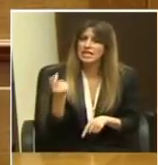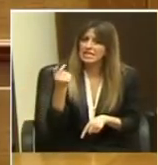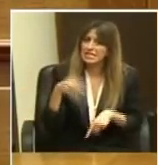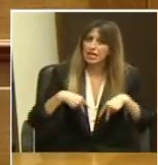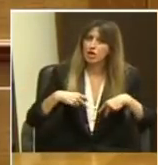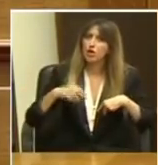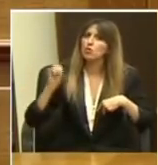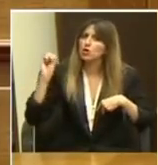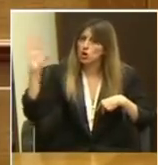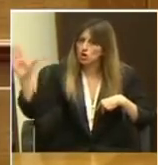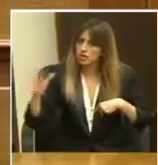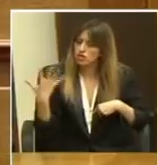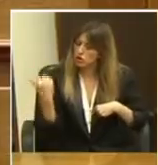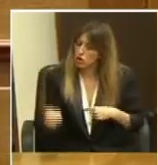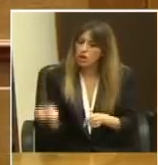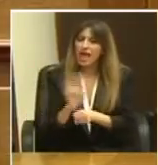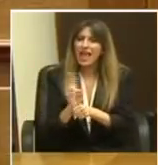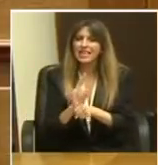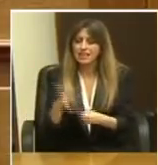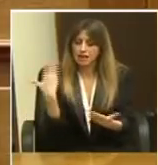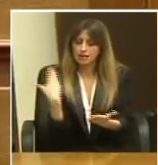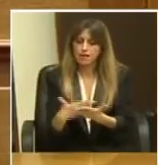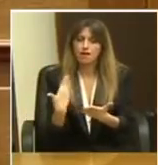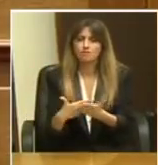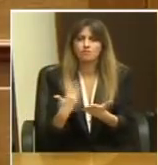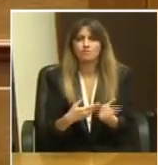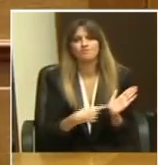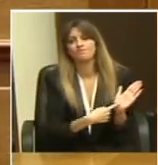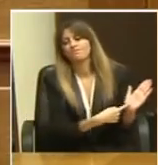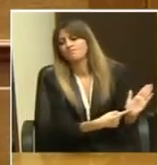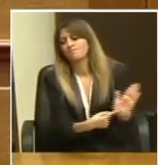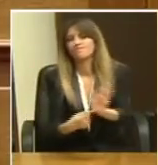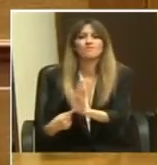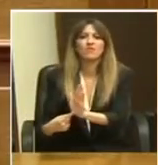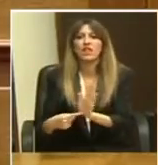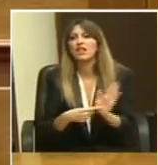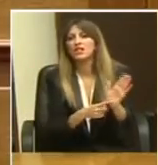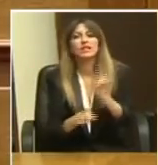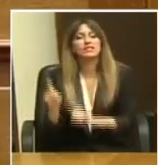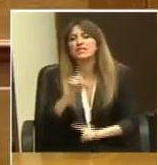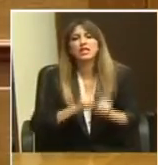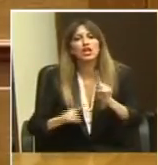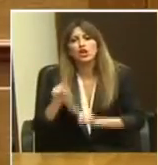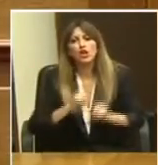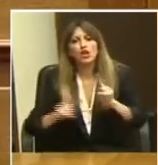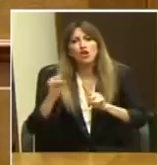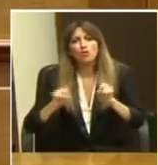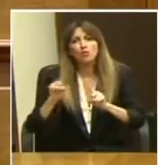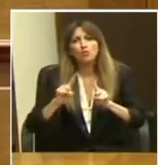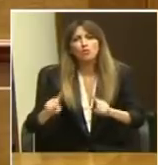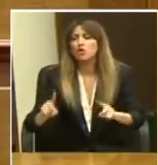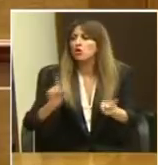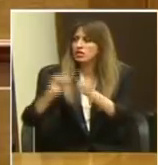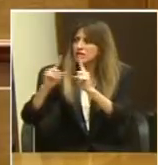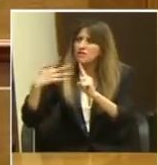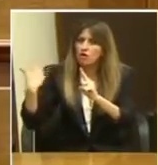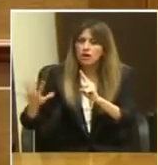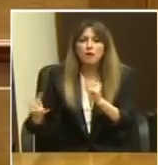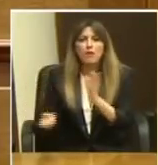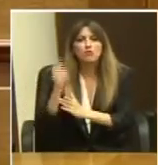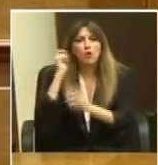που θα καταλάβει ποιος είχε κλείσει το θέμα από πριν. Και δεν η σημερινή κυβέρνηση, δεν είναι ούτε καν ο ΣΥΡΙΖΑ.